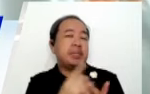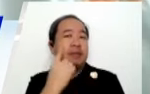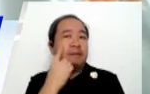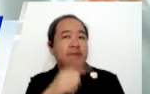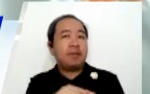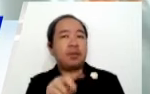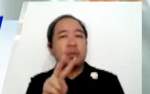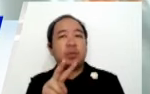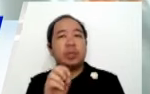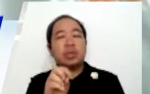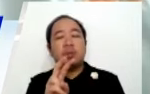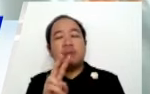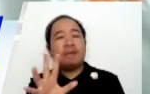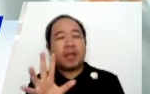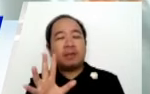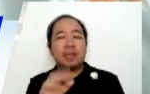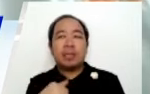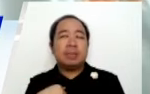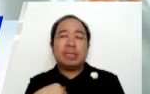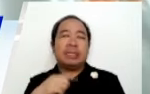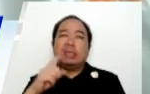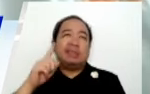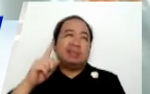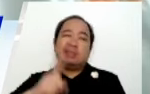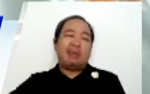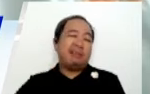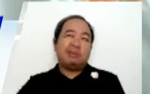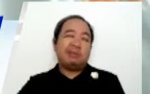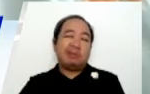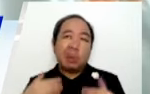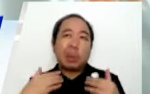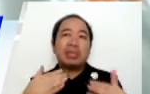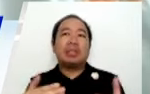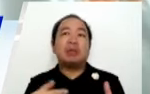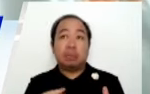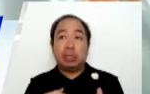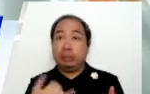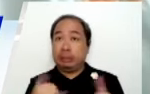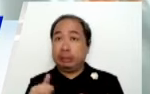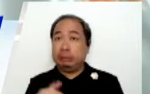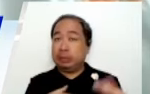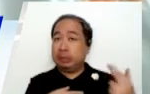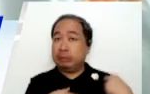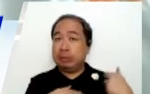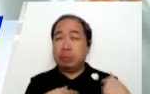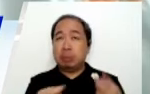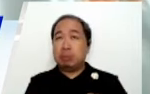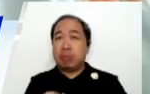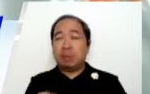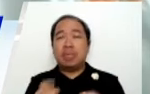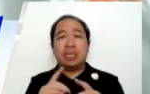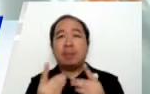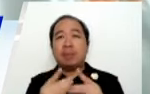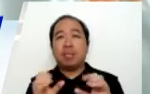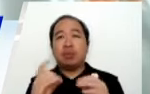2025. Hindi ko na kaya na ako pa rin yung hawak ng Department of Education budget and uulitin lang yung ginawa dati.